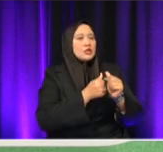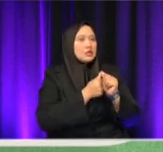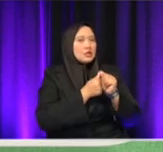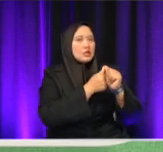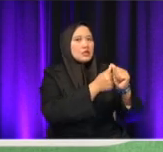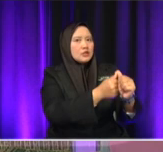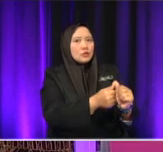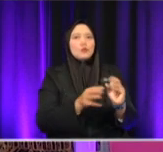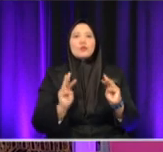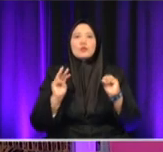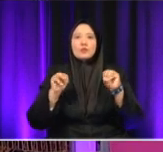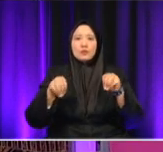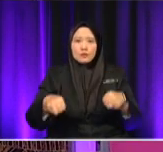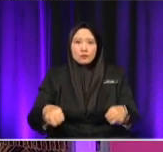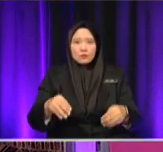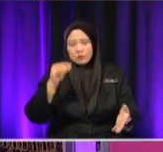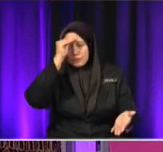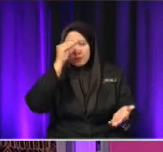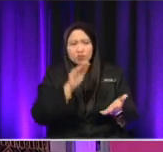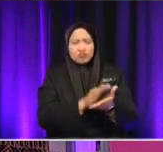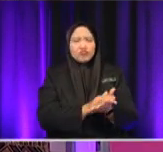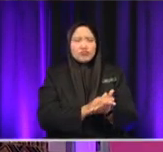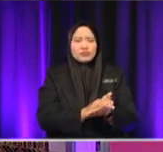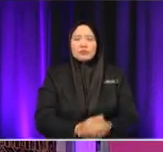ya Apa kepulauan-kepuan asas tersebut boleh